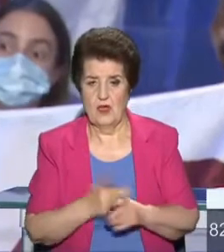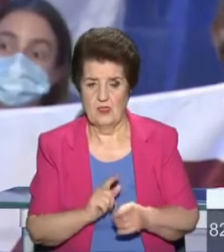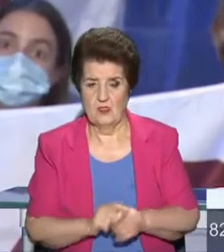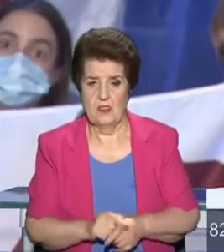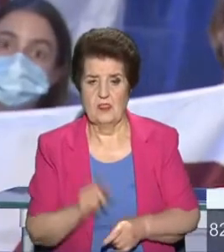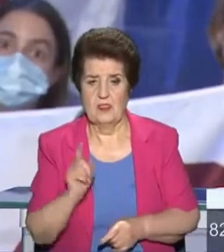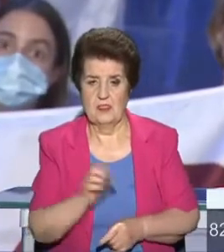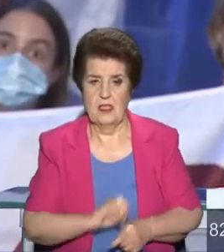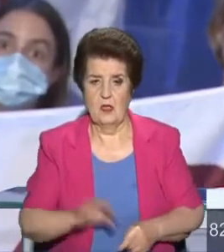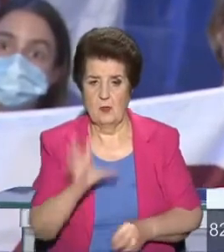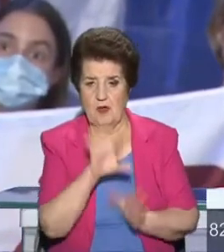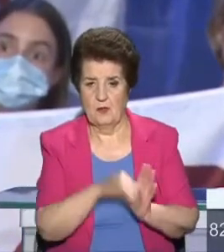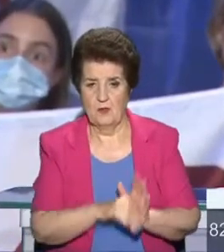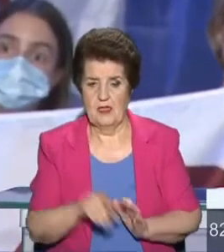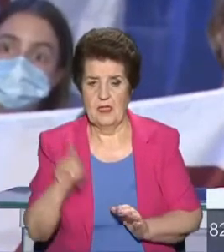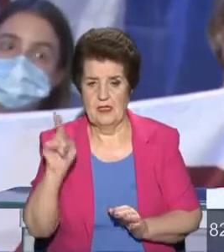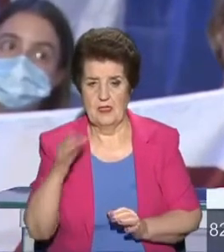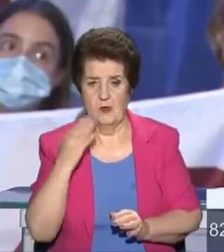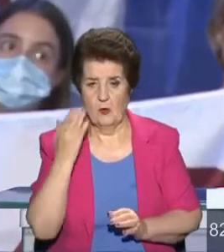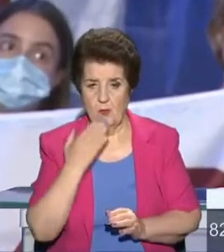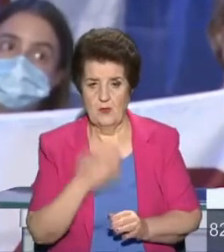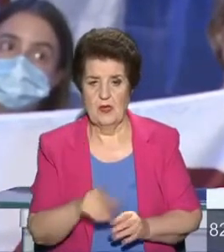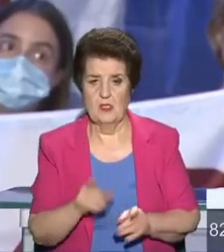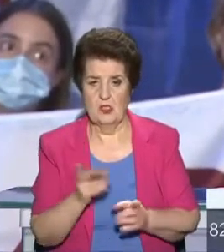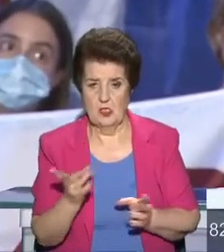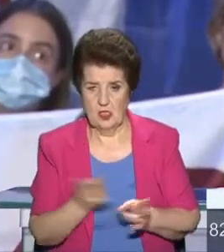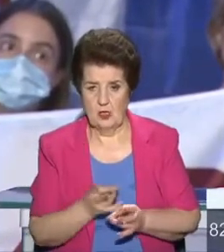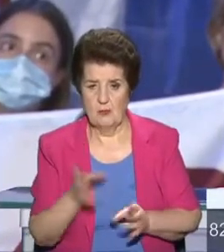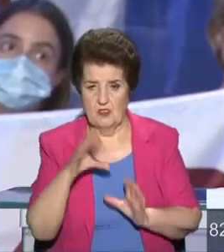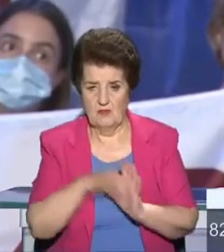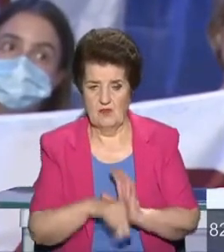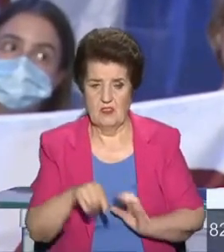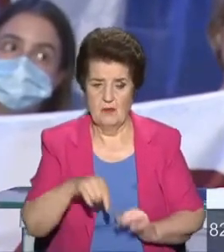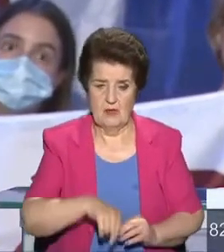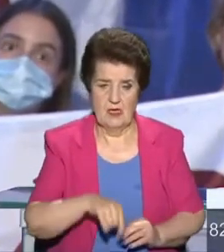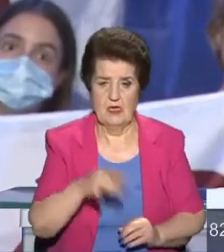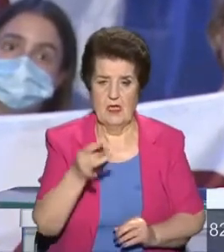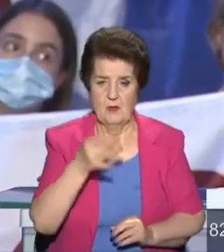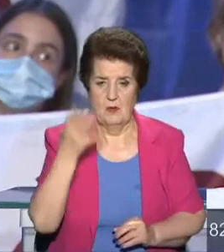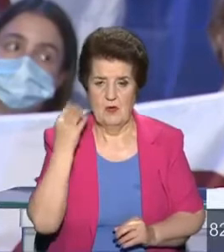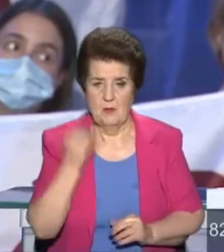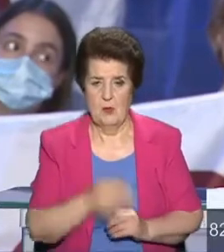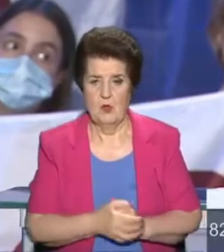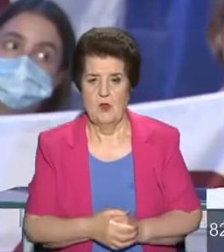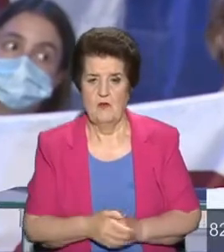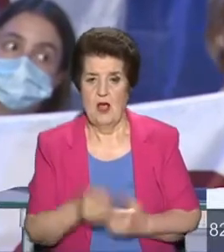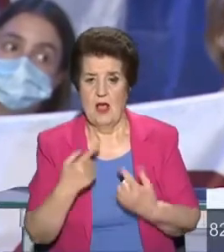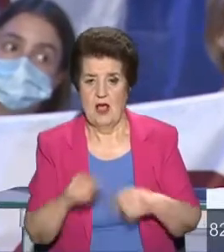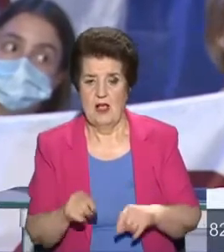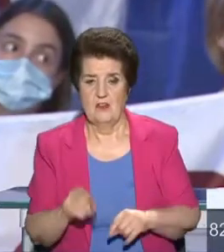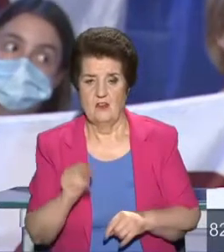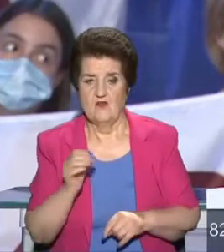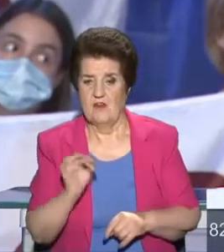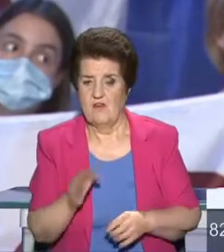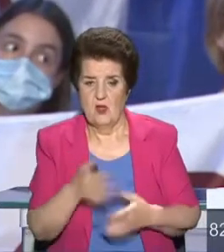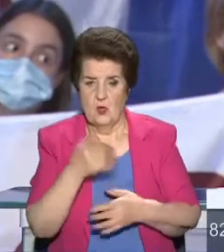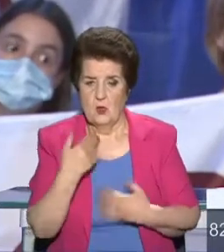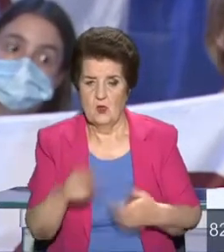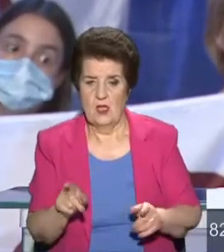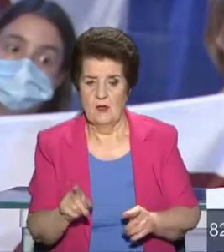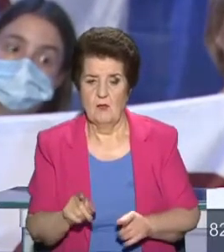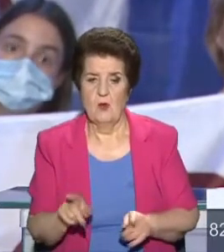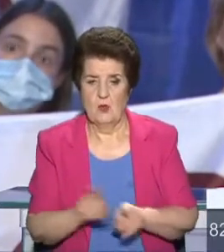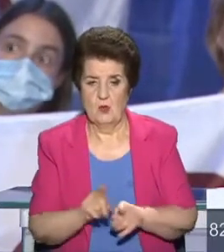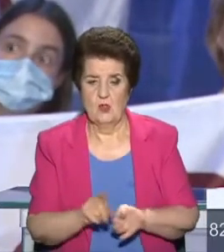europene este deja implementat în România sunt trebuie să inventăm aici în Republica Moldova au ceva e suficient să plece set